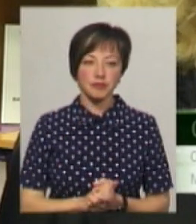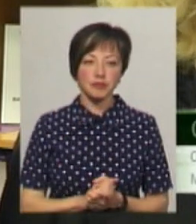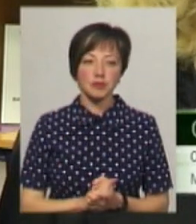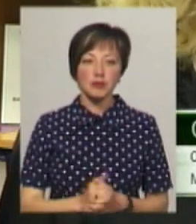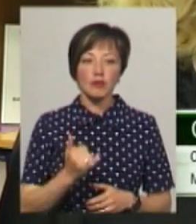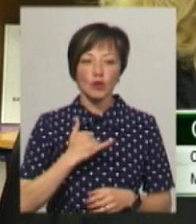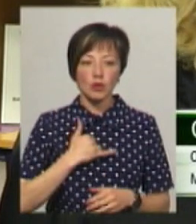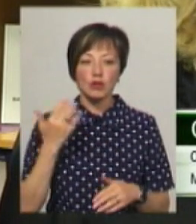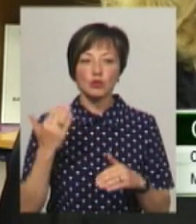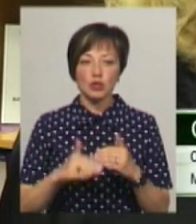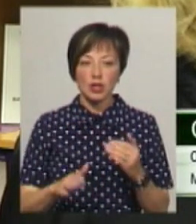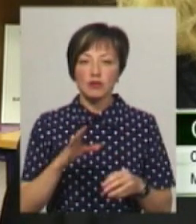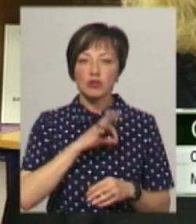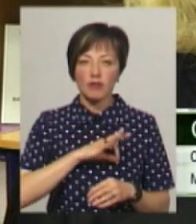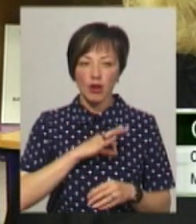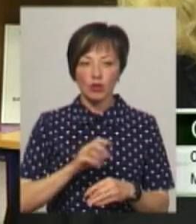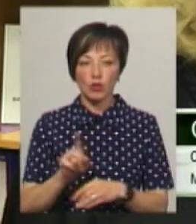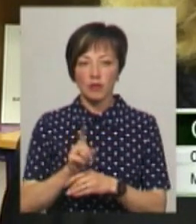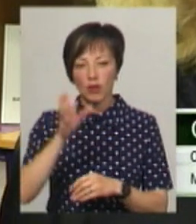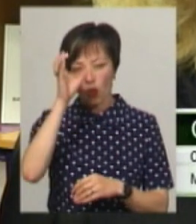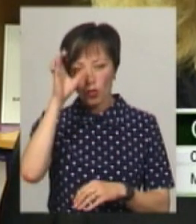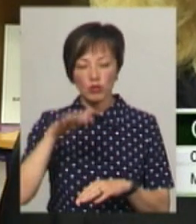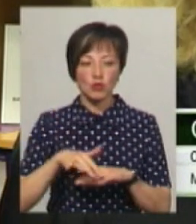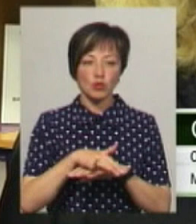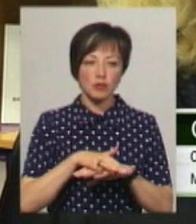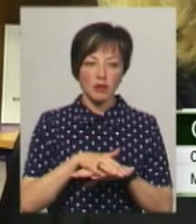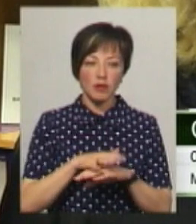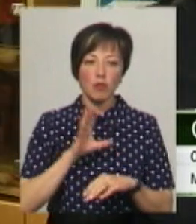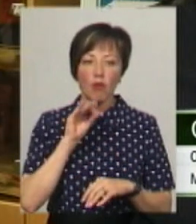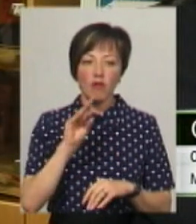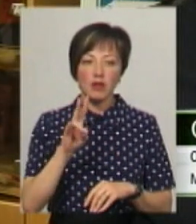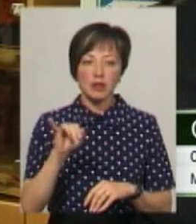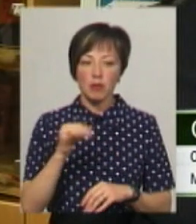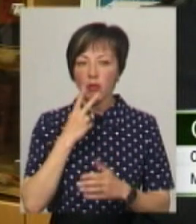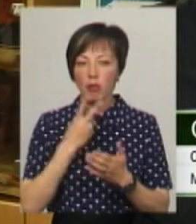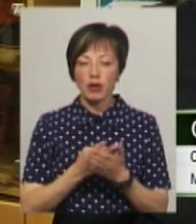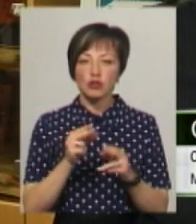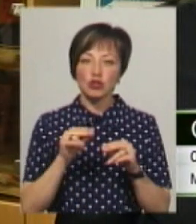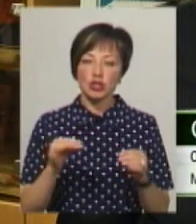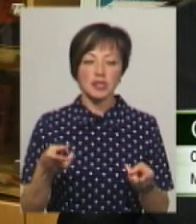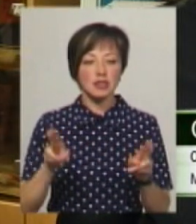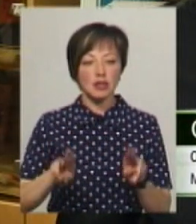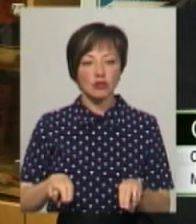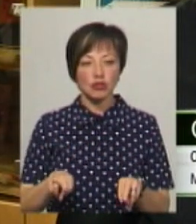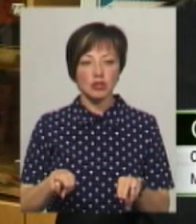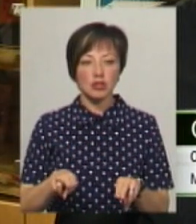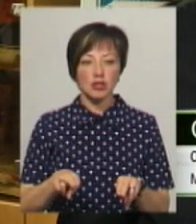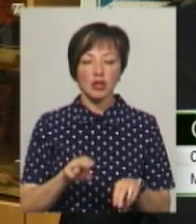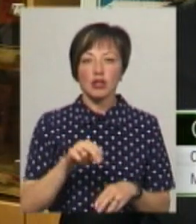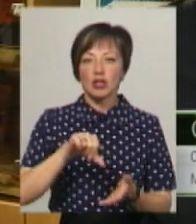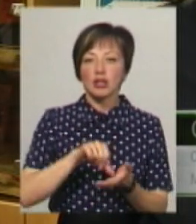вже вживалися такі норми в науковому та суспільному мовленні. Побачимо, чи залишиться